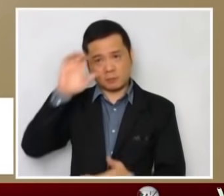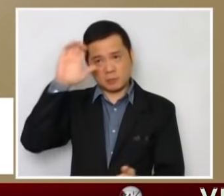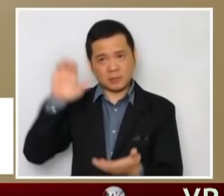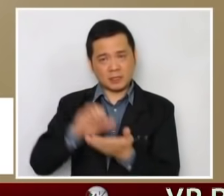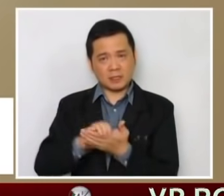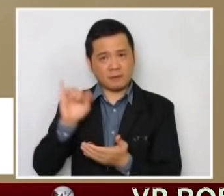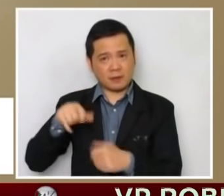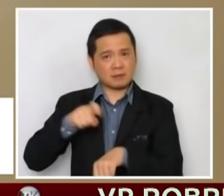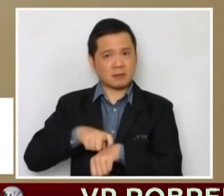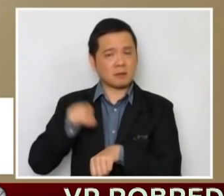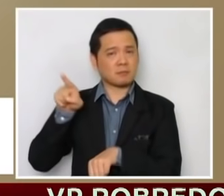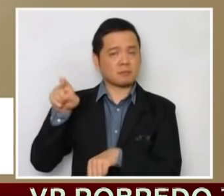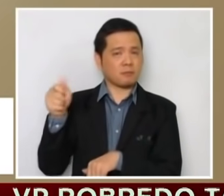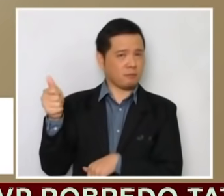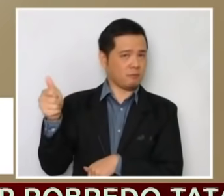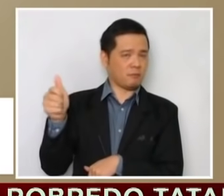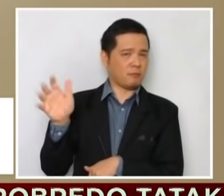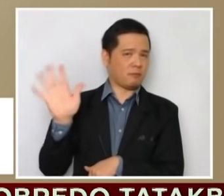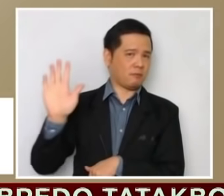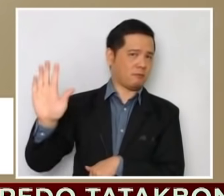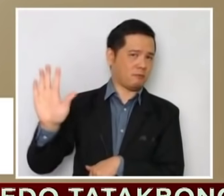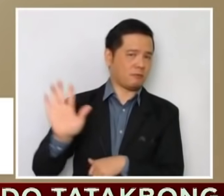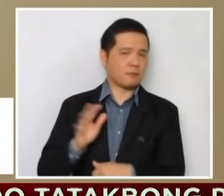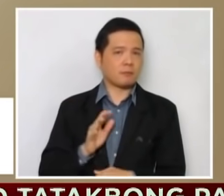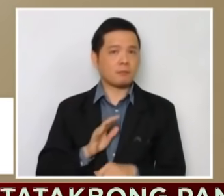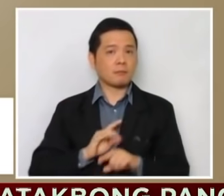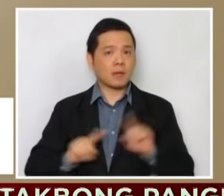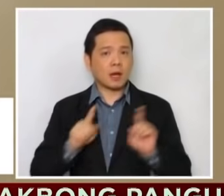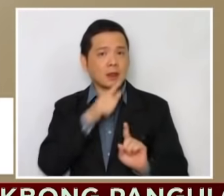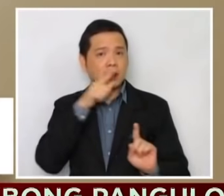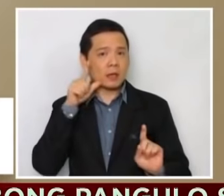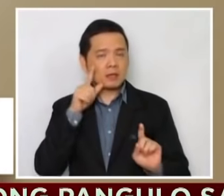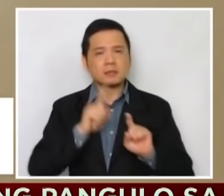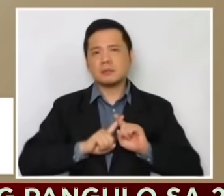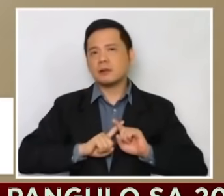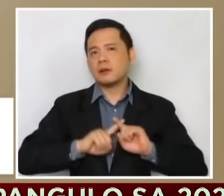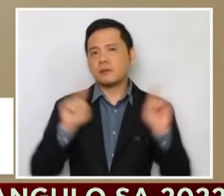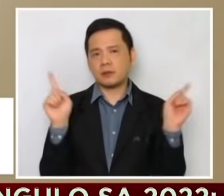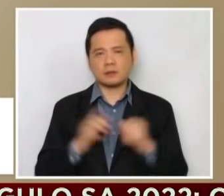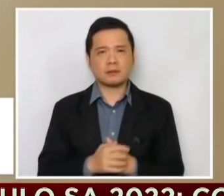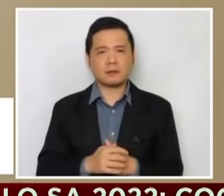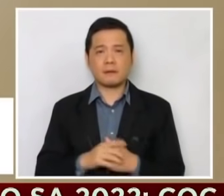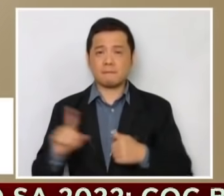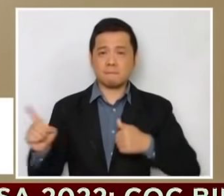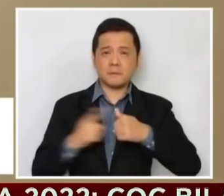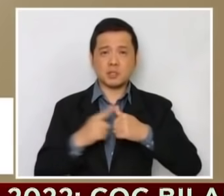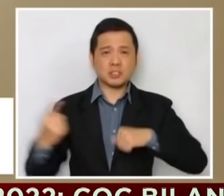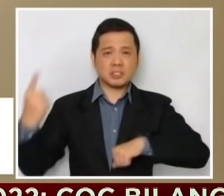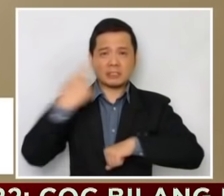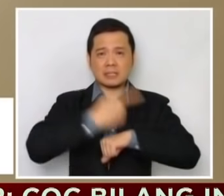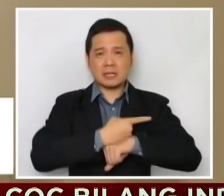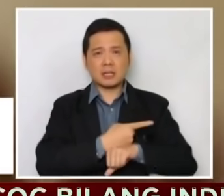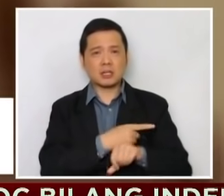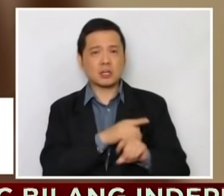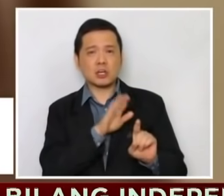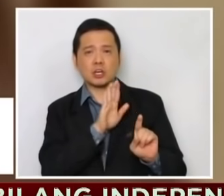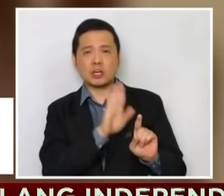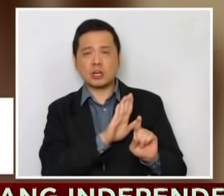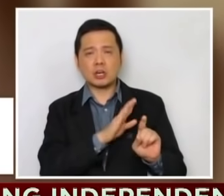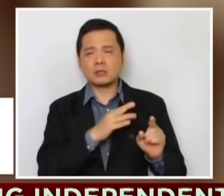Ano? Pero yun na, si Lenny, from day one, maliwanag sa kanya yung